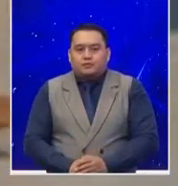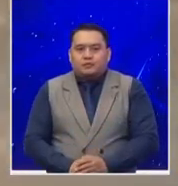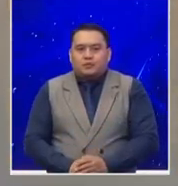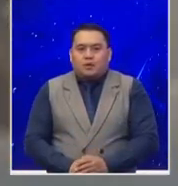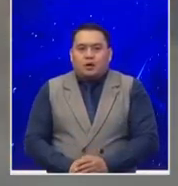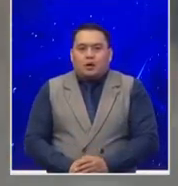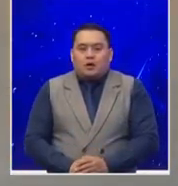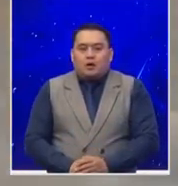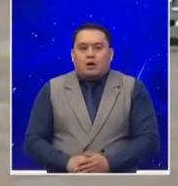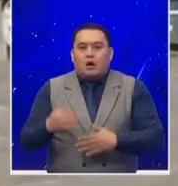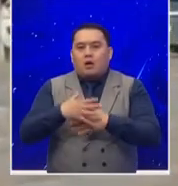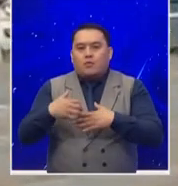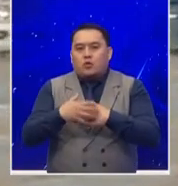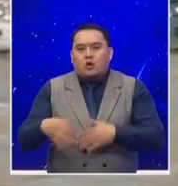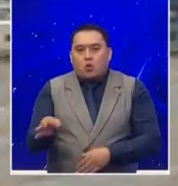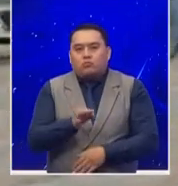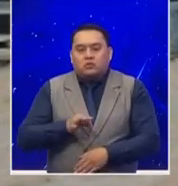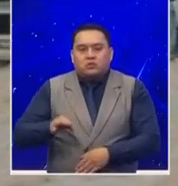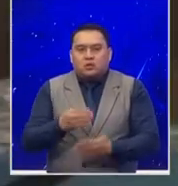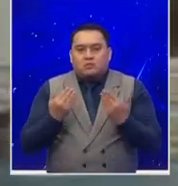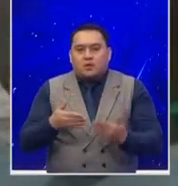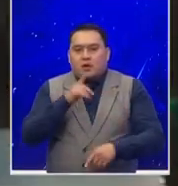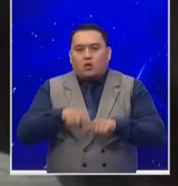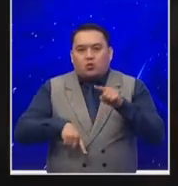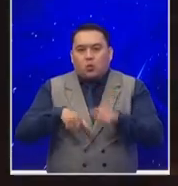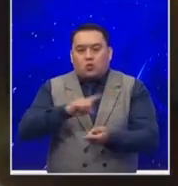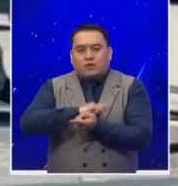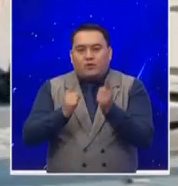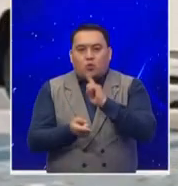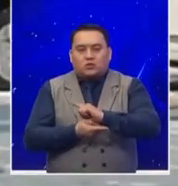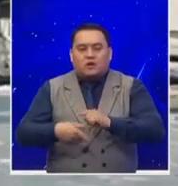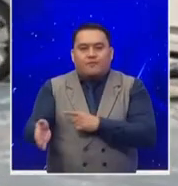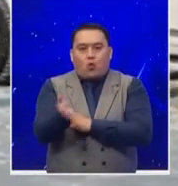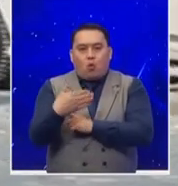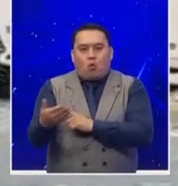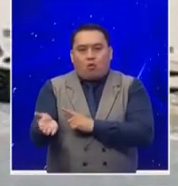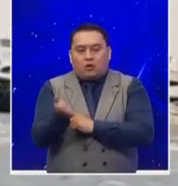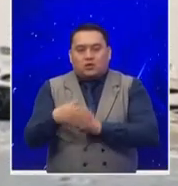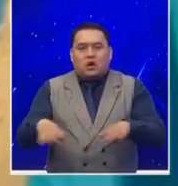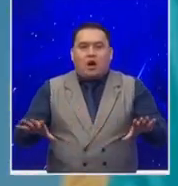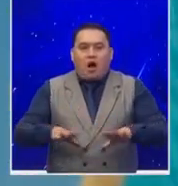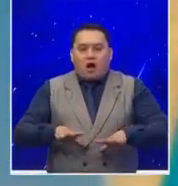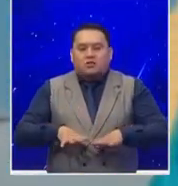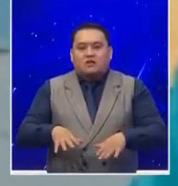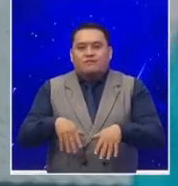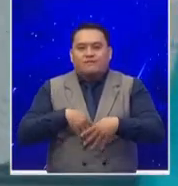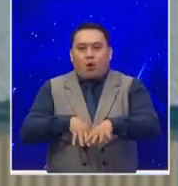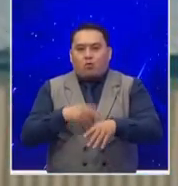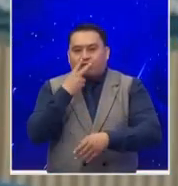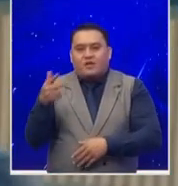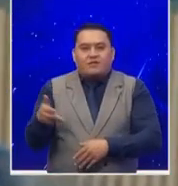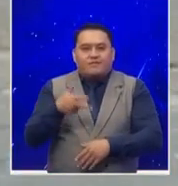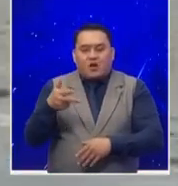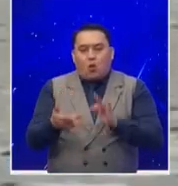облысында «Менің туым, менің отаным» патриоттық акциясы қазір ауқымды челленджге айналды. Байрағымызды көкке көтеріп алып жүретін аттылар шеруінің бейне жазбасы